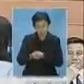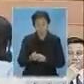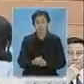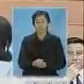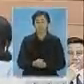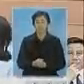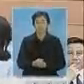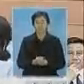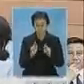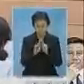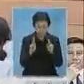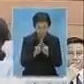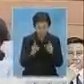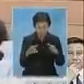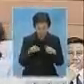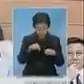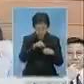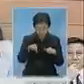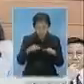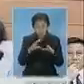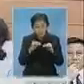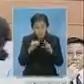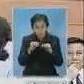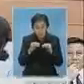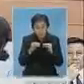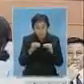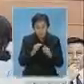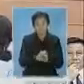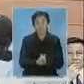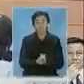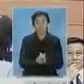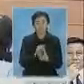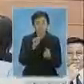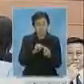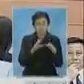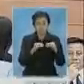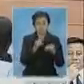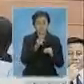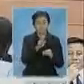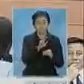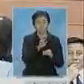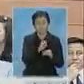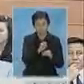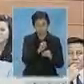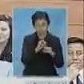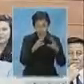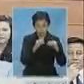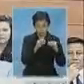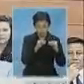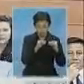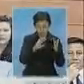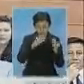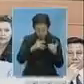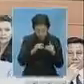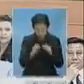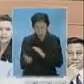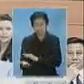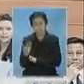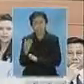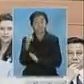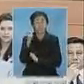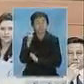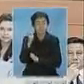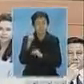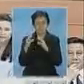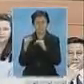ชุดนี้เขาประชุมมันตรงกับการประชุมคณะรัฐมนตรีคือเช้าของวันอังคารผม